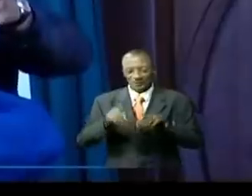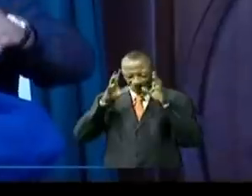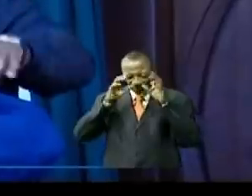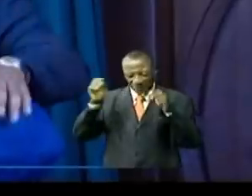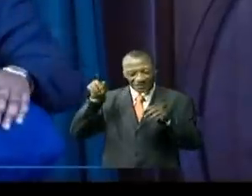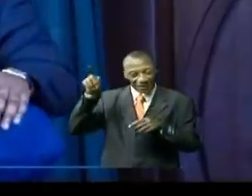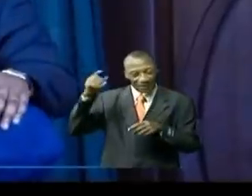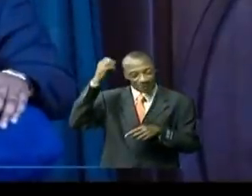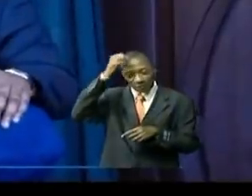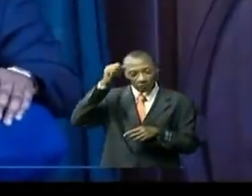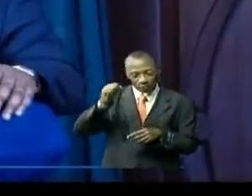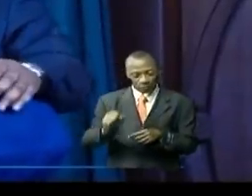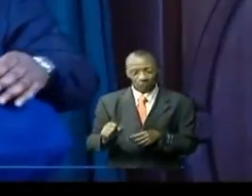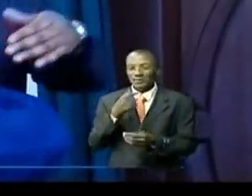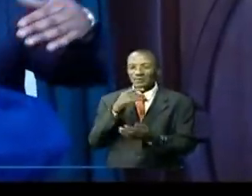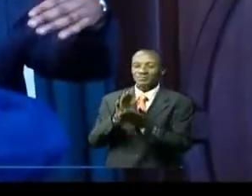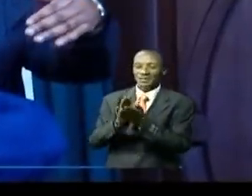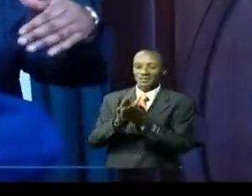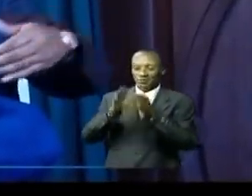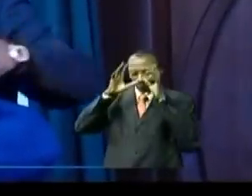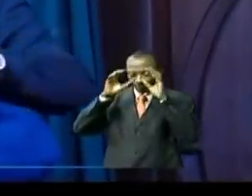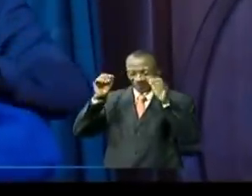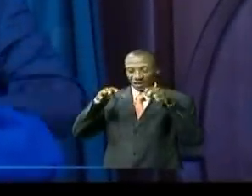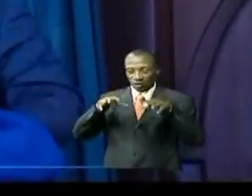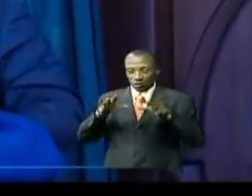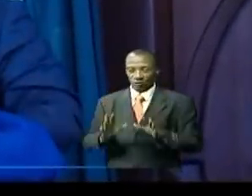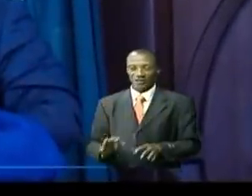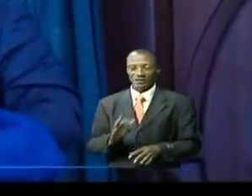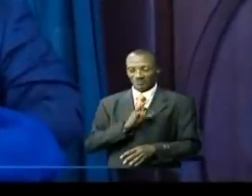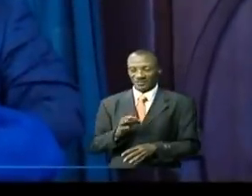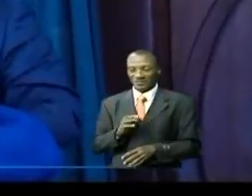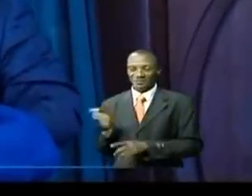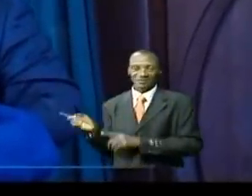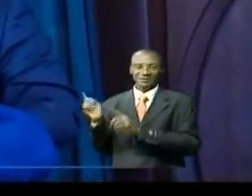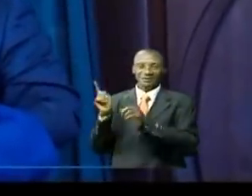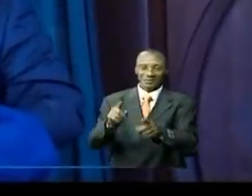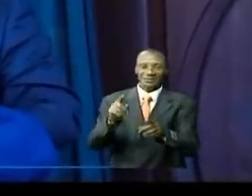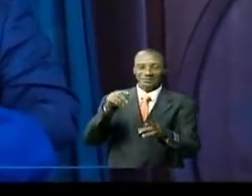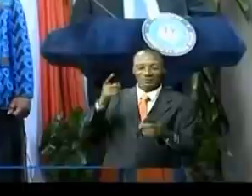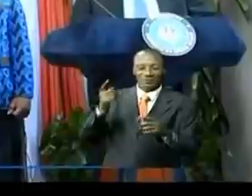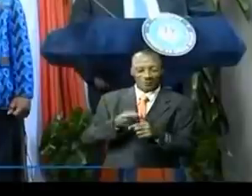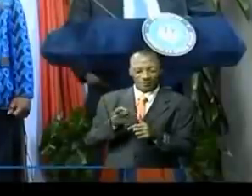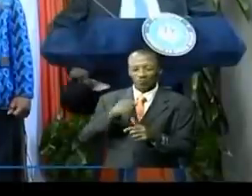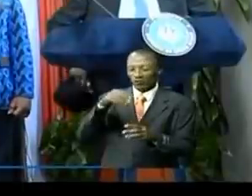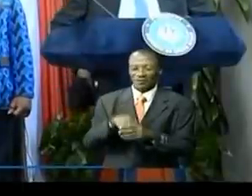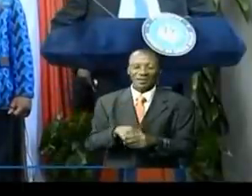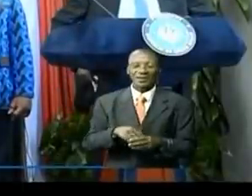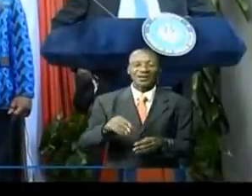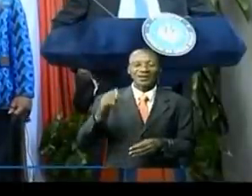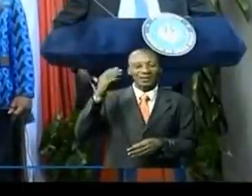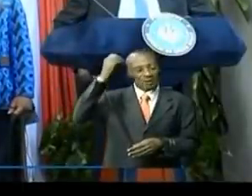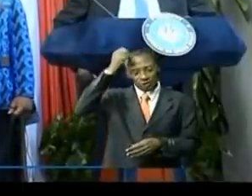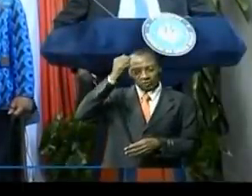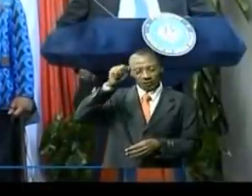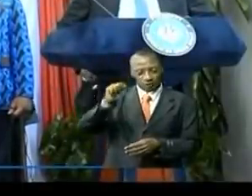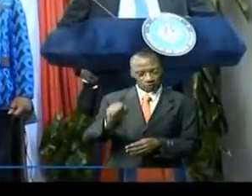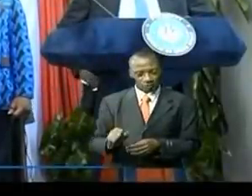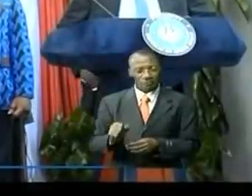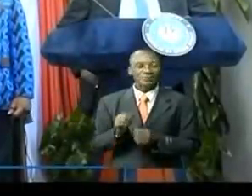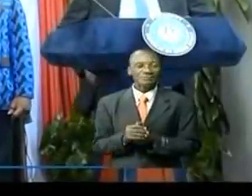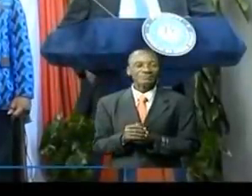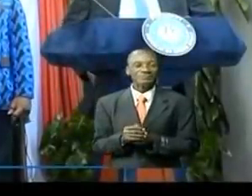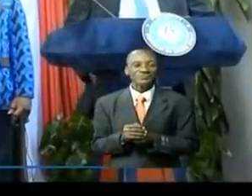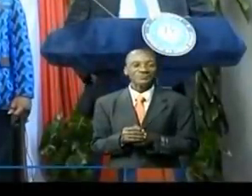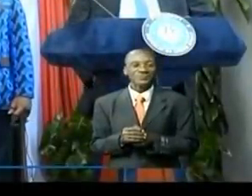congolais au Soudan du Sud depuis son indépendance en 2011. Concernant les relations entre nos deux pays, le